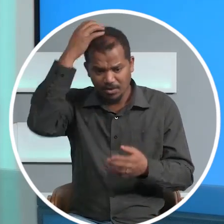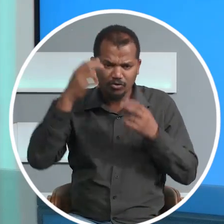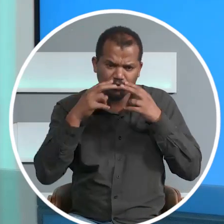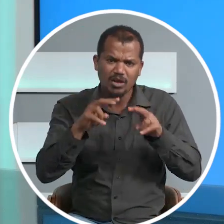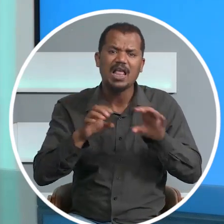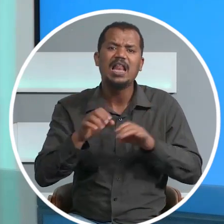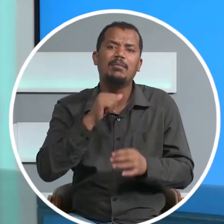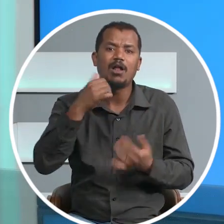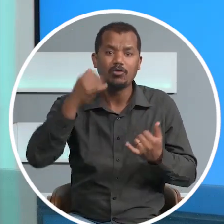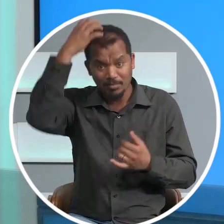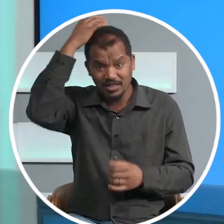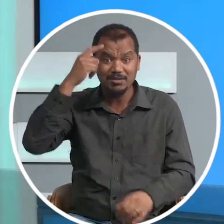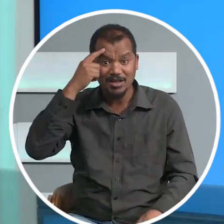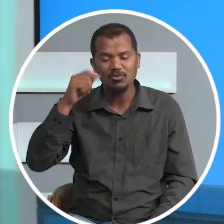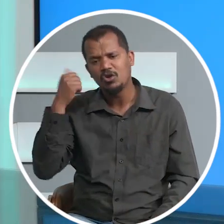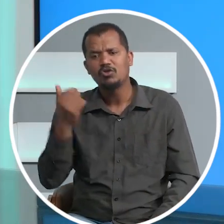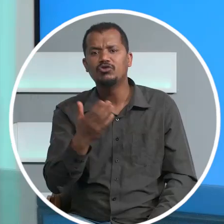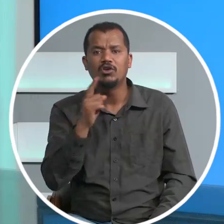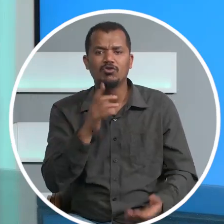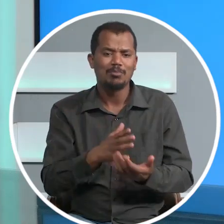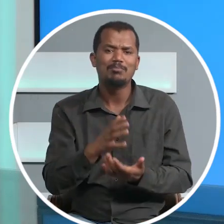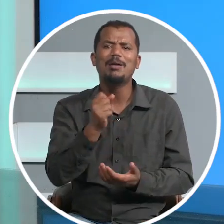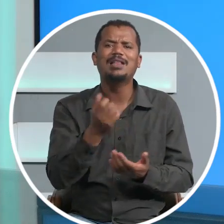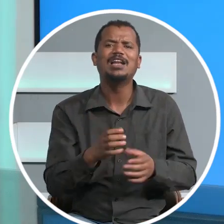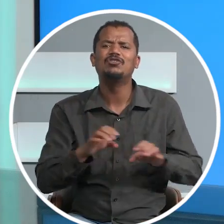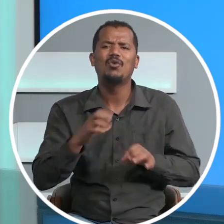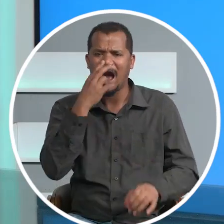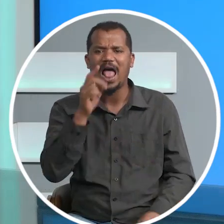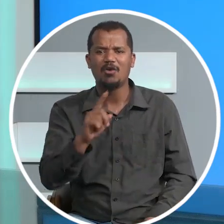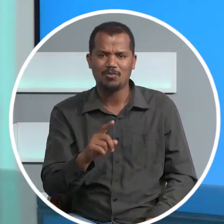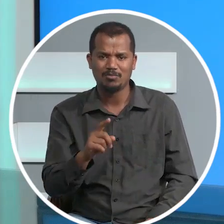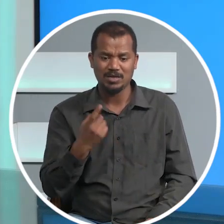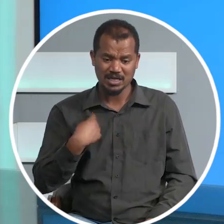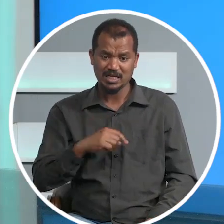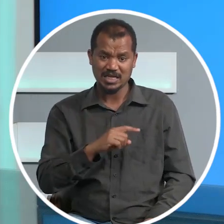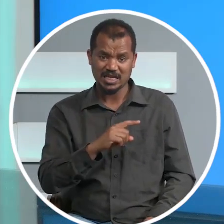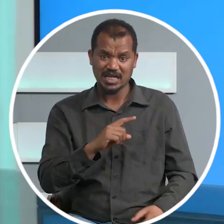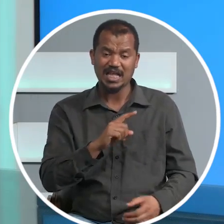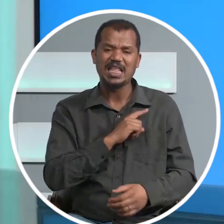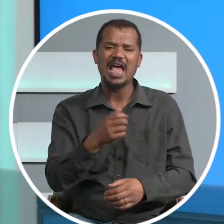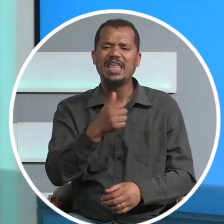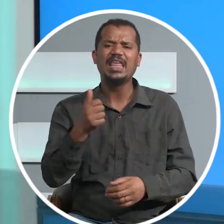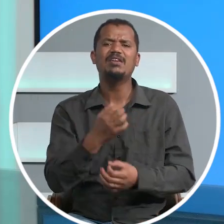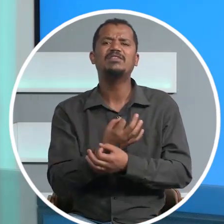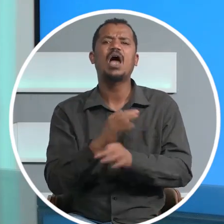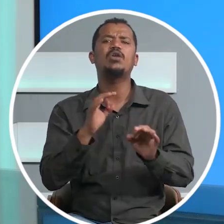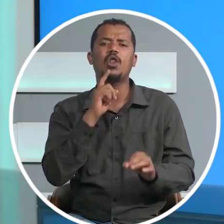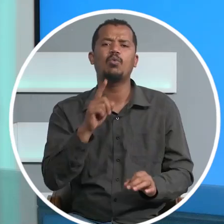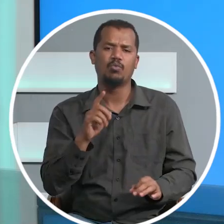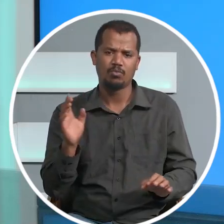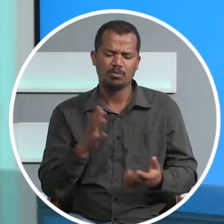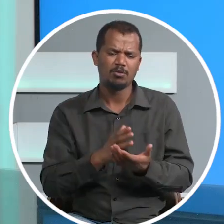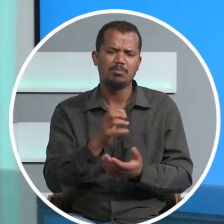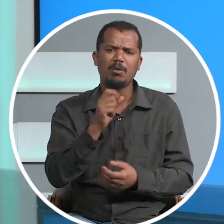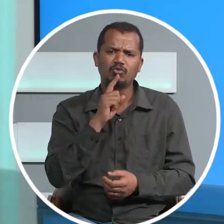የመንግስት ትኩረት አለማድረግ ነው። አሁንም መንግስት የሚያስበው ለሌሎች ነገሮች ነው፣ መብት አድርጎ አያውም። እኛ ደግሞ ኢንጀስቲስ ነው ኢፍትሃዊነት ነው ብለን